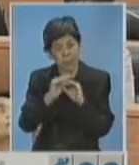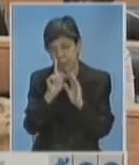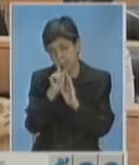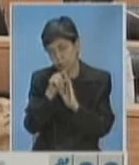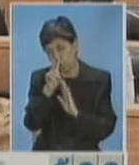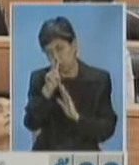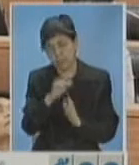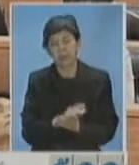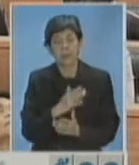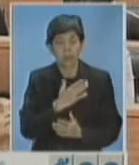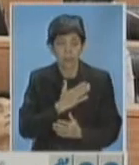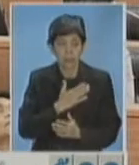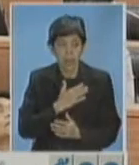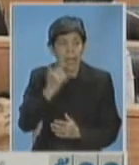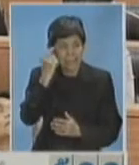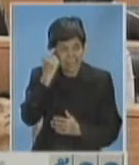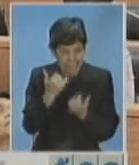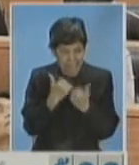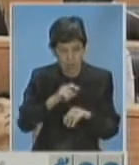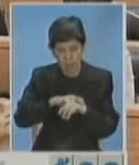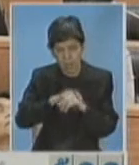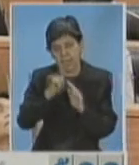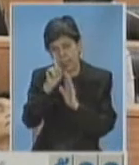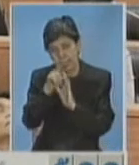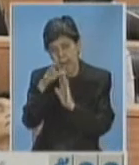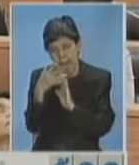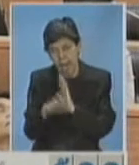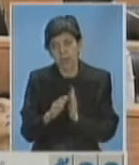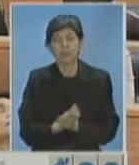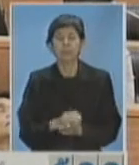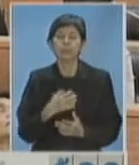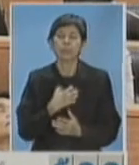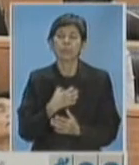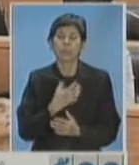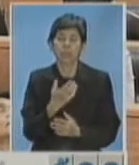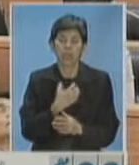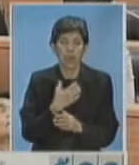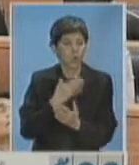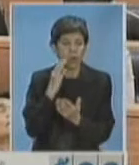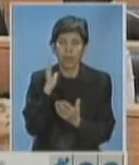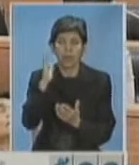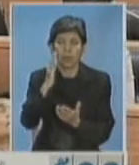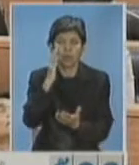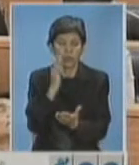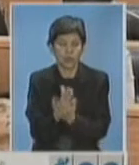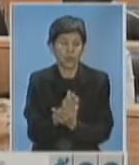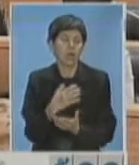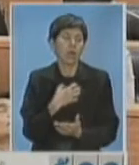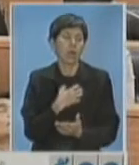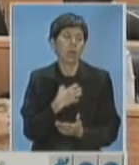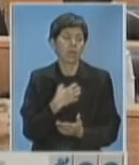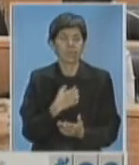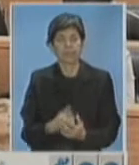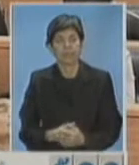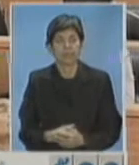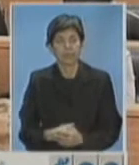าทีดิฉันก็คิดว่าตอนนี้เลยมา5นาทีแล้วก็ควรที่จะให้ยุติการอภิปรายของท่านผู้ที่ก